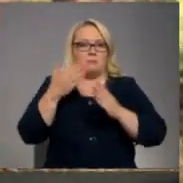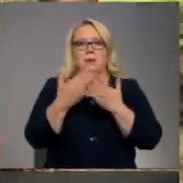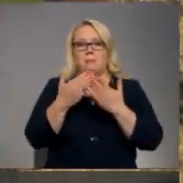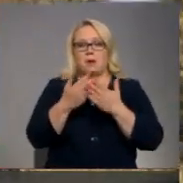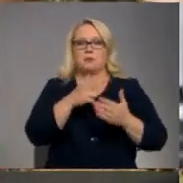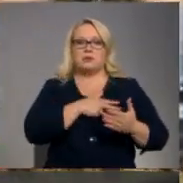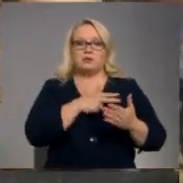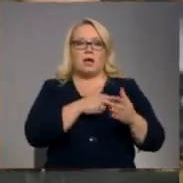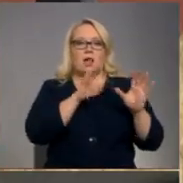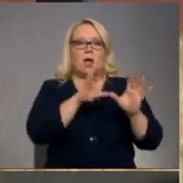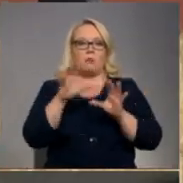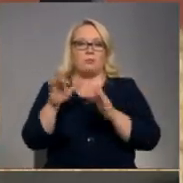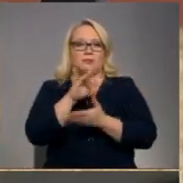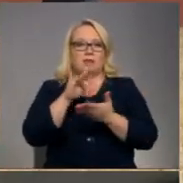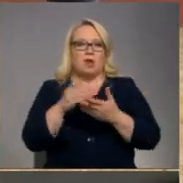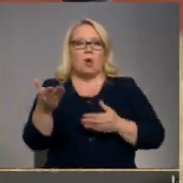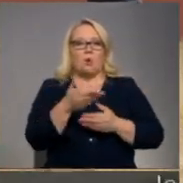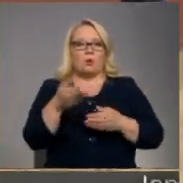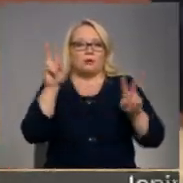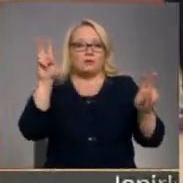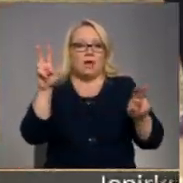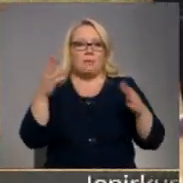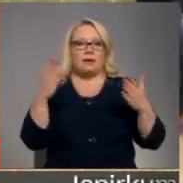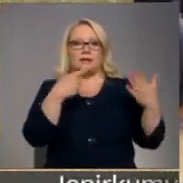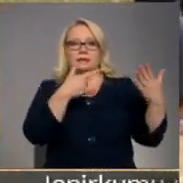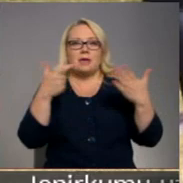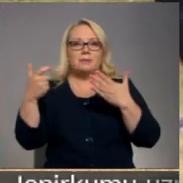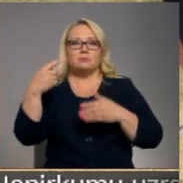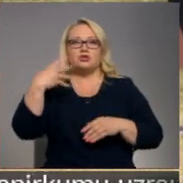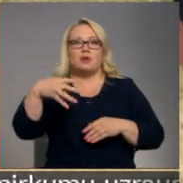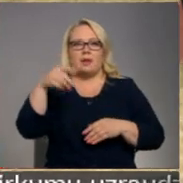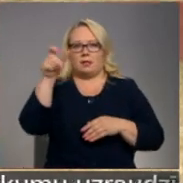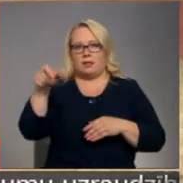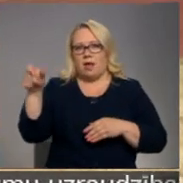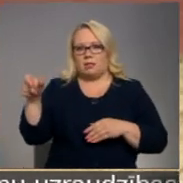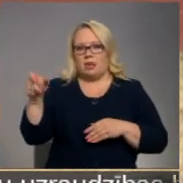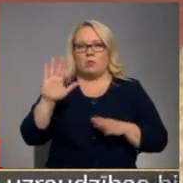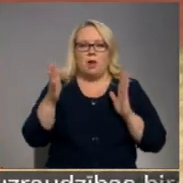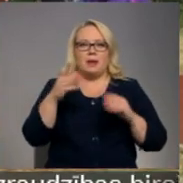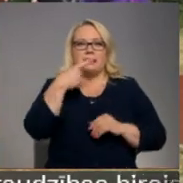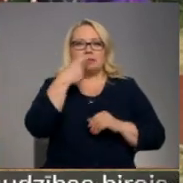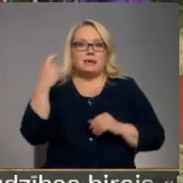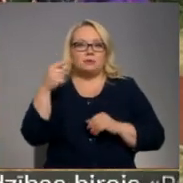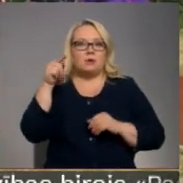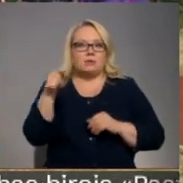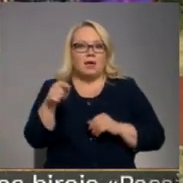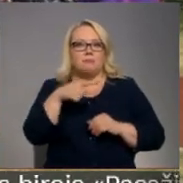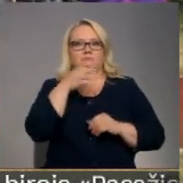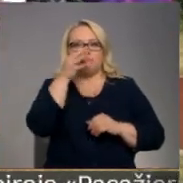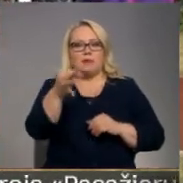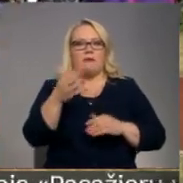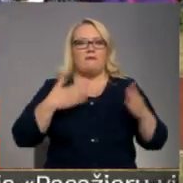piemēram sociālās aprūpes centrā Kurzeme šobrīd esot 740 klientu un vairāk nekā 100 no viņiem izteikuši